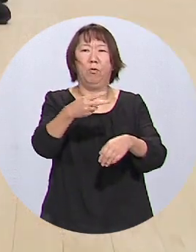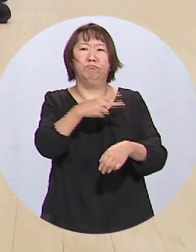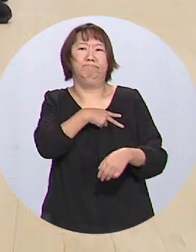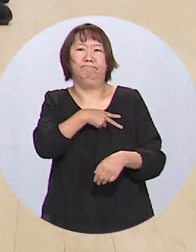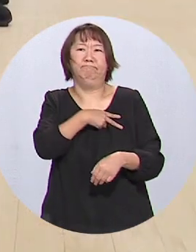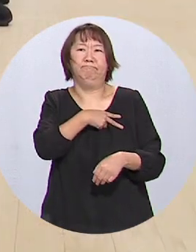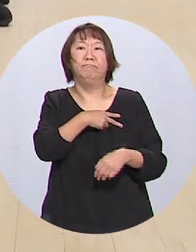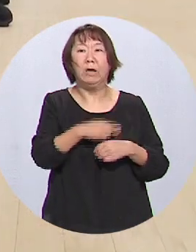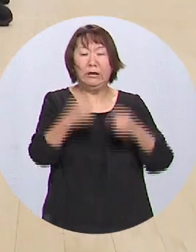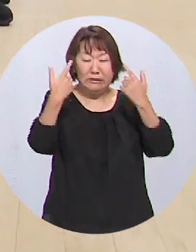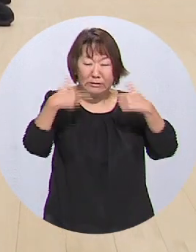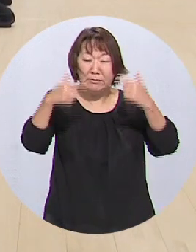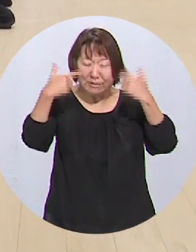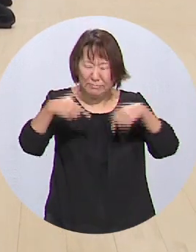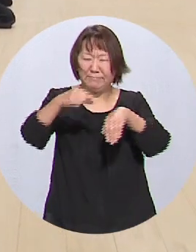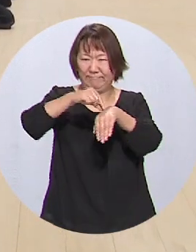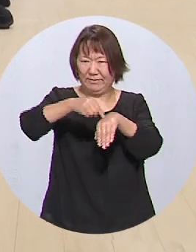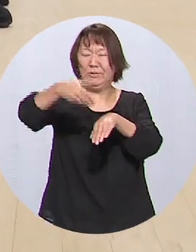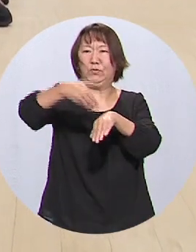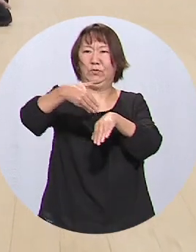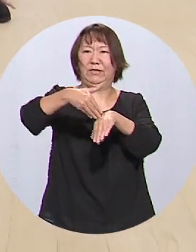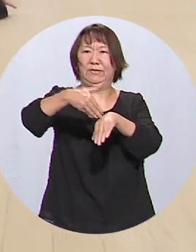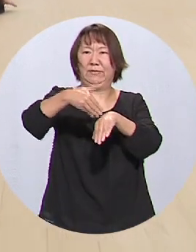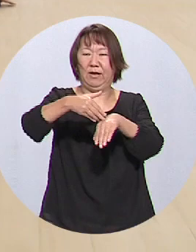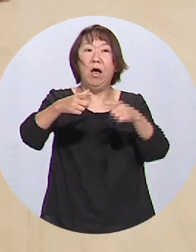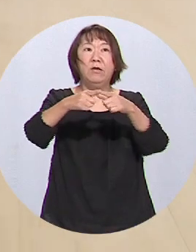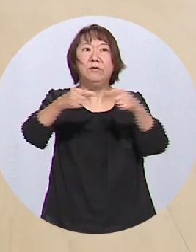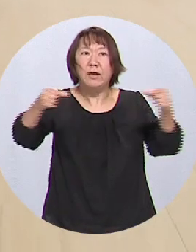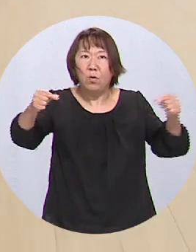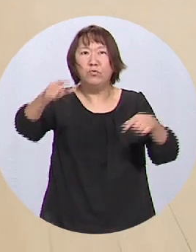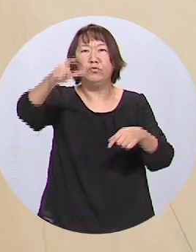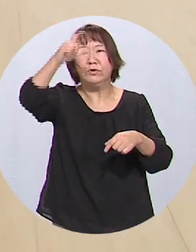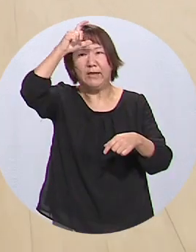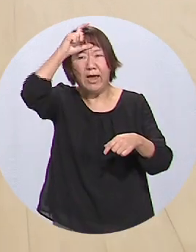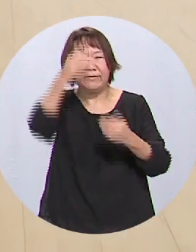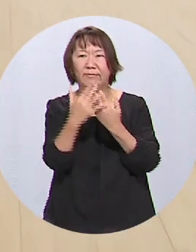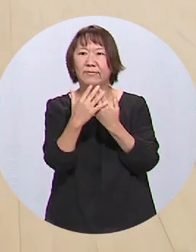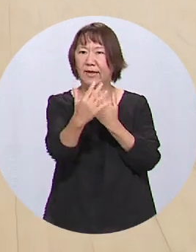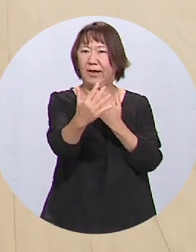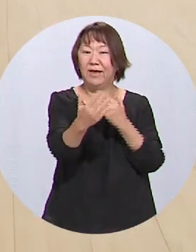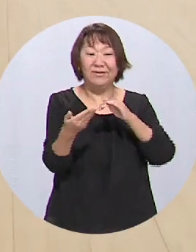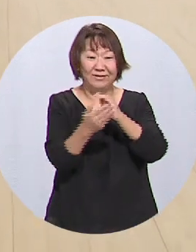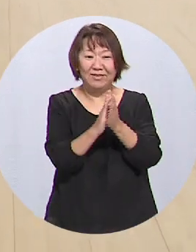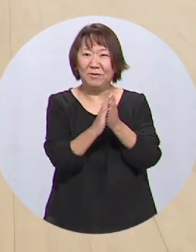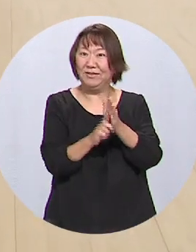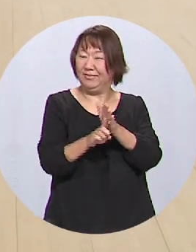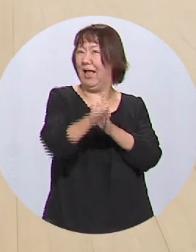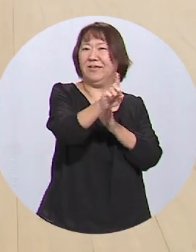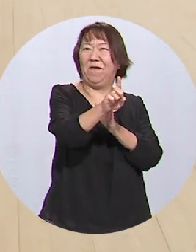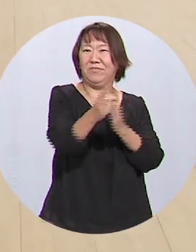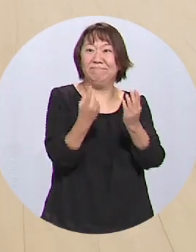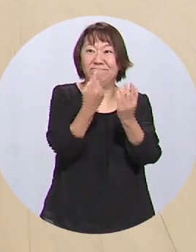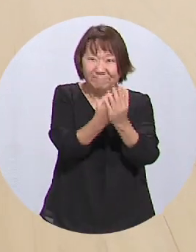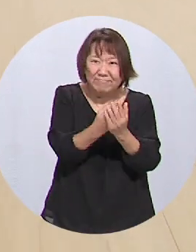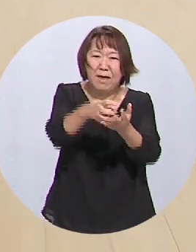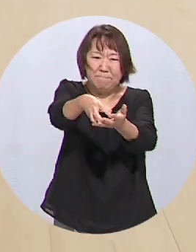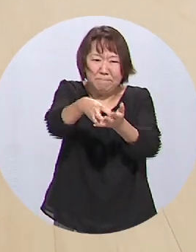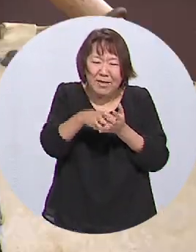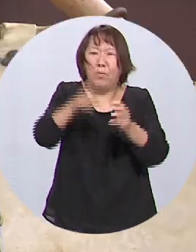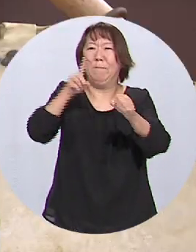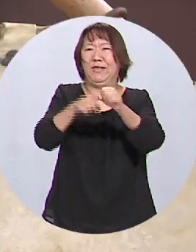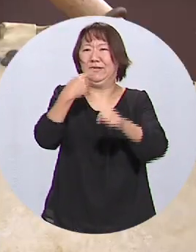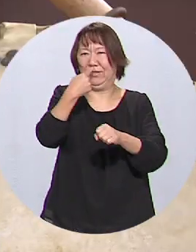ています。日々厳しい訓練をしながら、全国警察大会に埼玉県代表として出場し、上位入賞を目指し